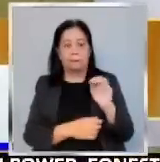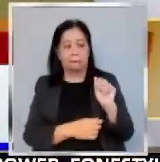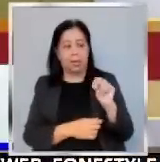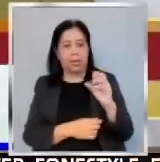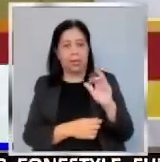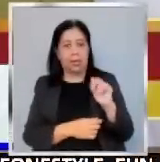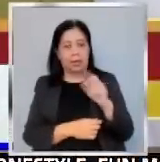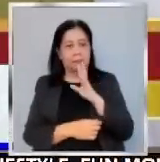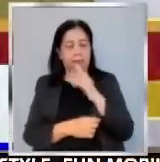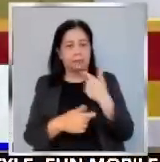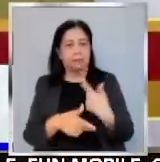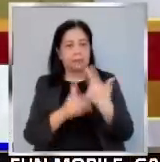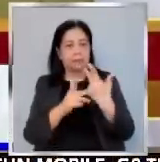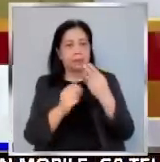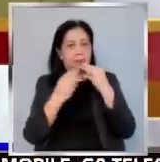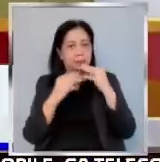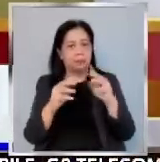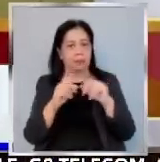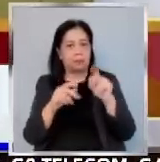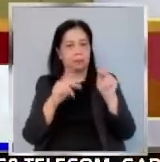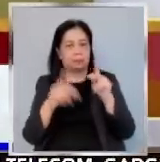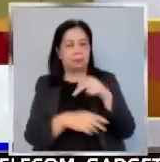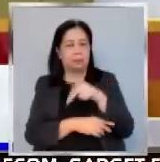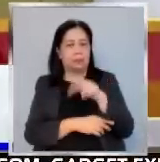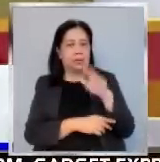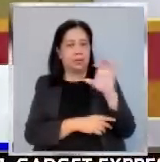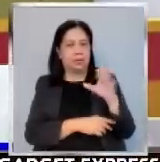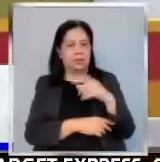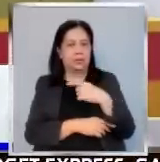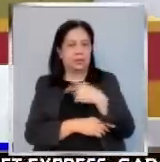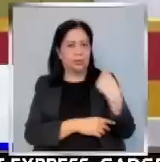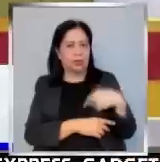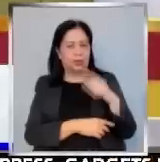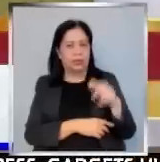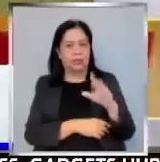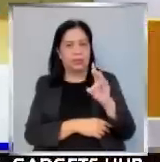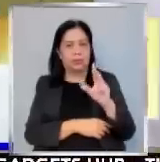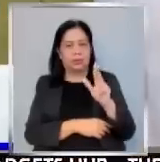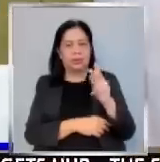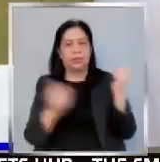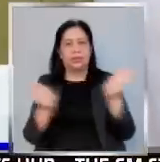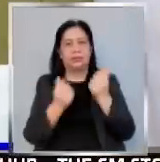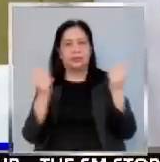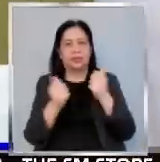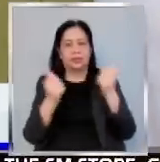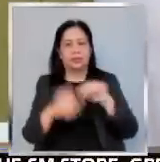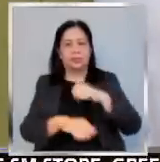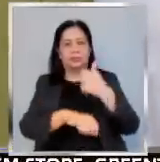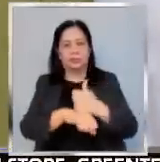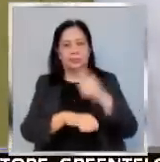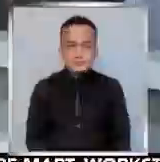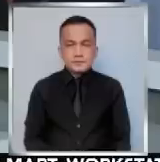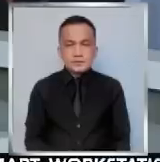video message para batiin ang People's Republic of China para sa 73rd anibersaryo ng pagkakatatag nito.